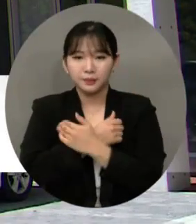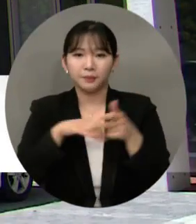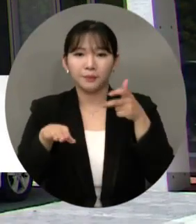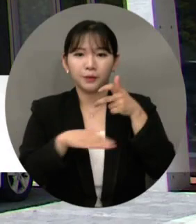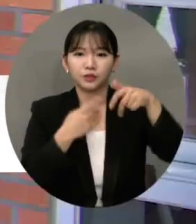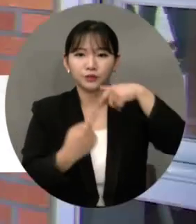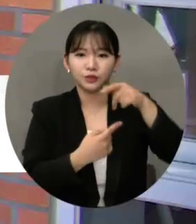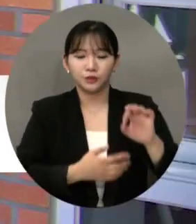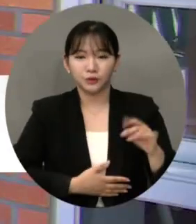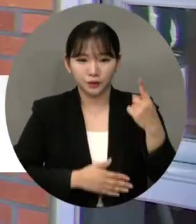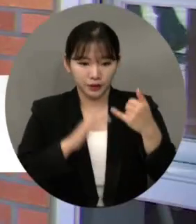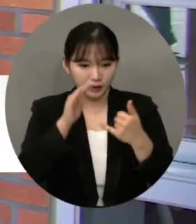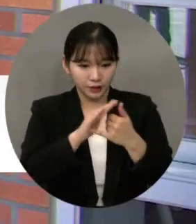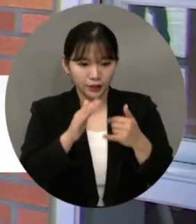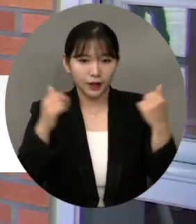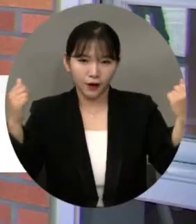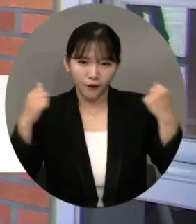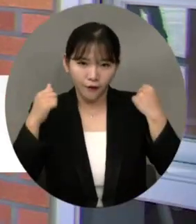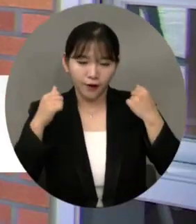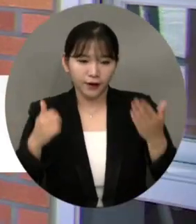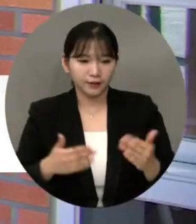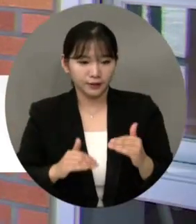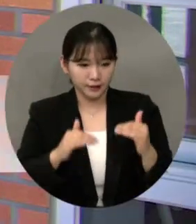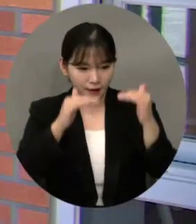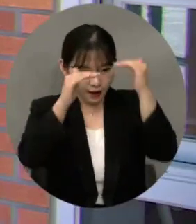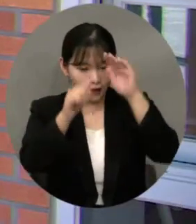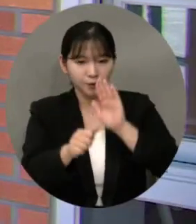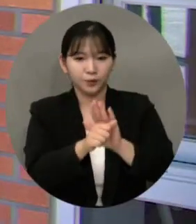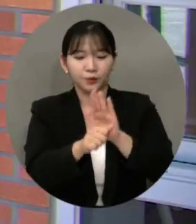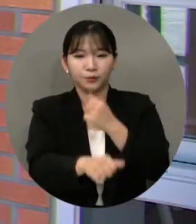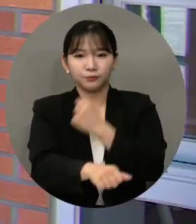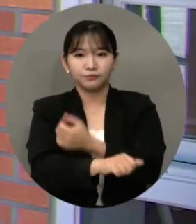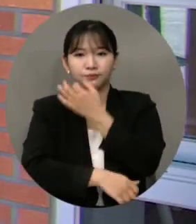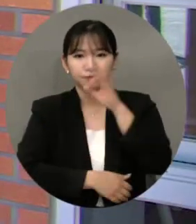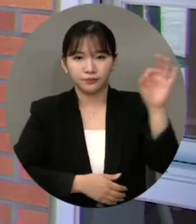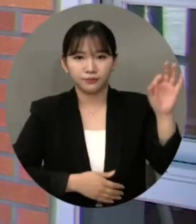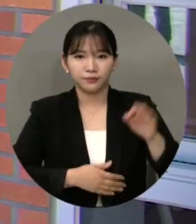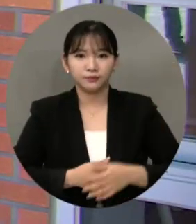등을 통해 청소년들의 건강한 성장을 위해서 기여한 공로를 인정받았습니다.